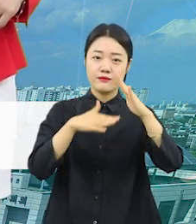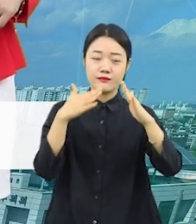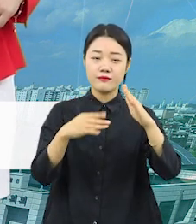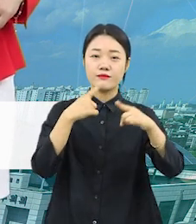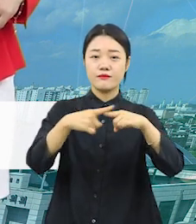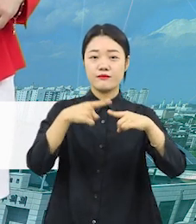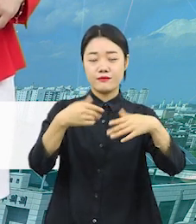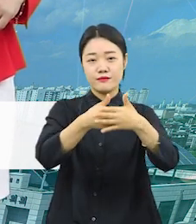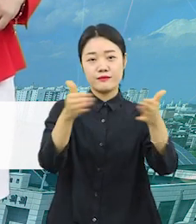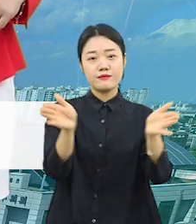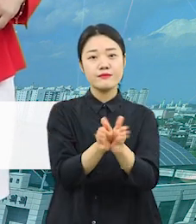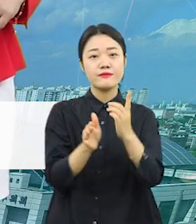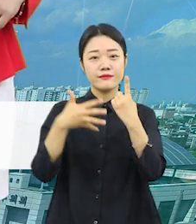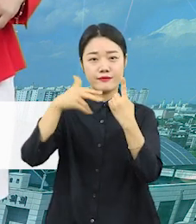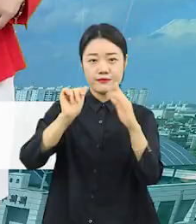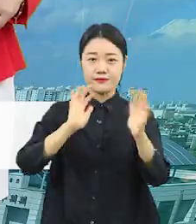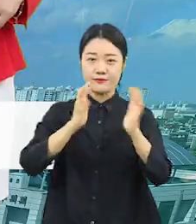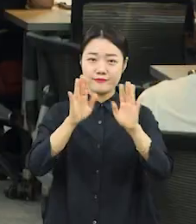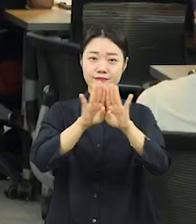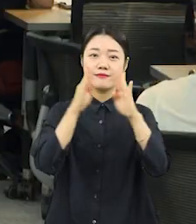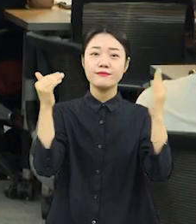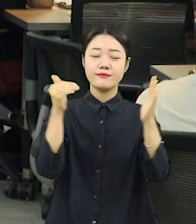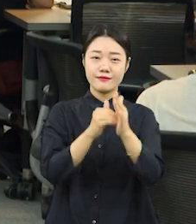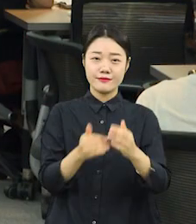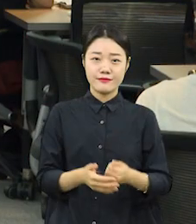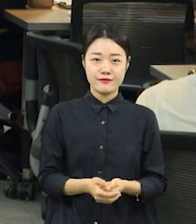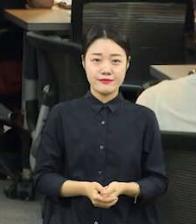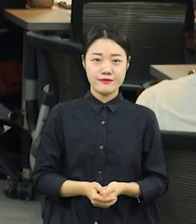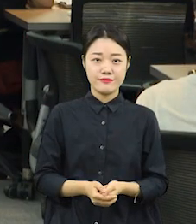주민공약평가단 제1차 회의를 개최했습니다.